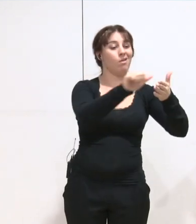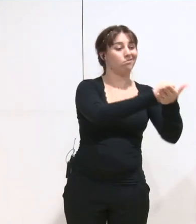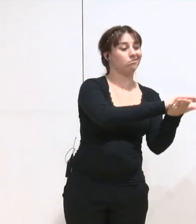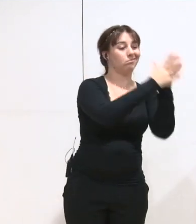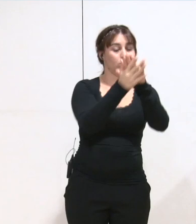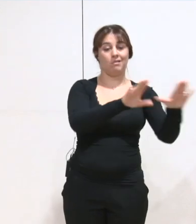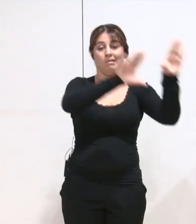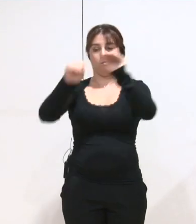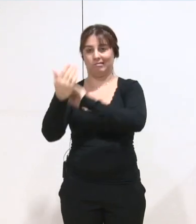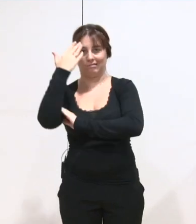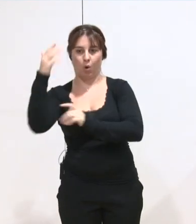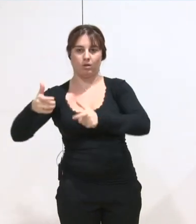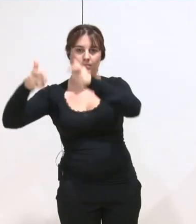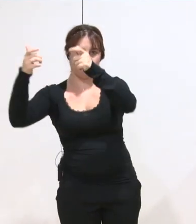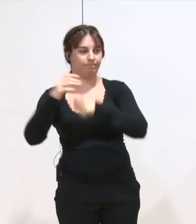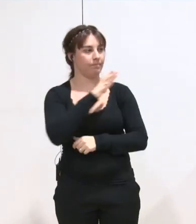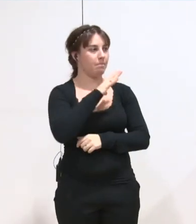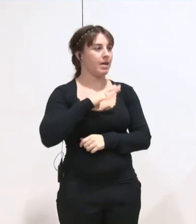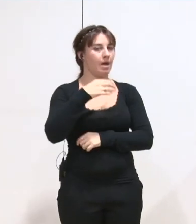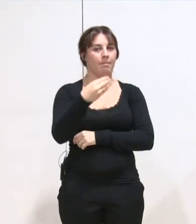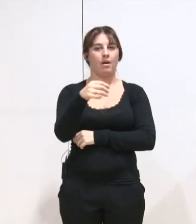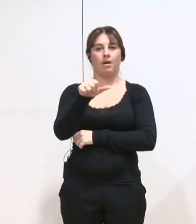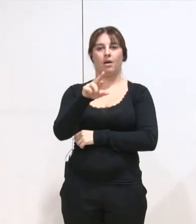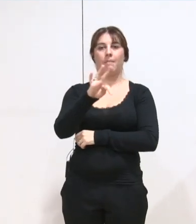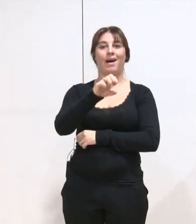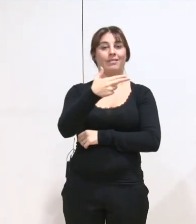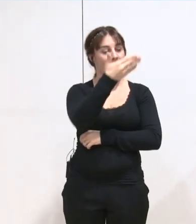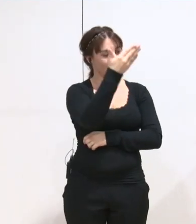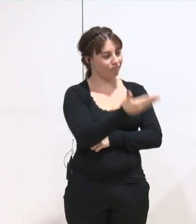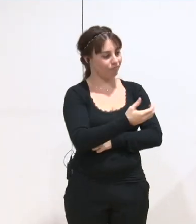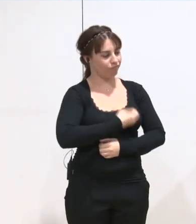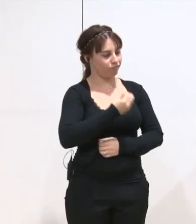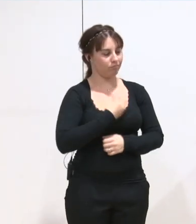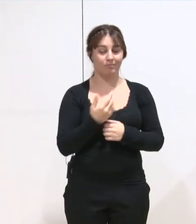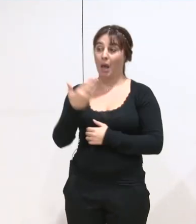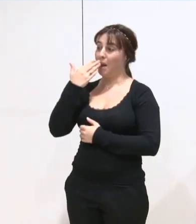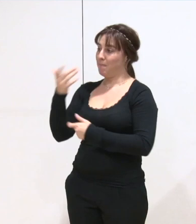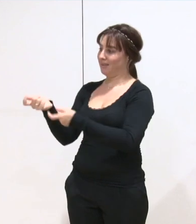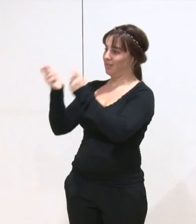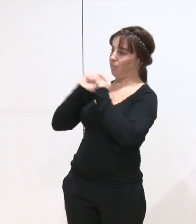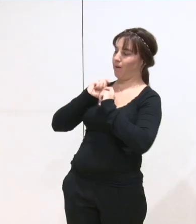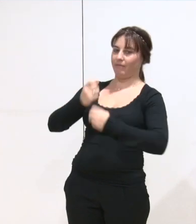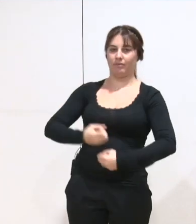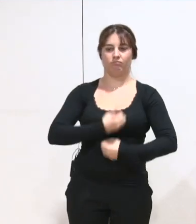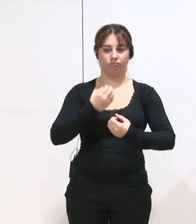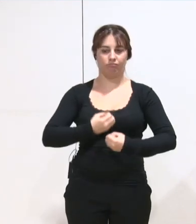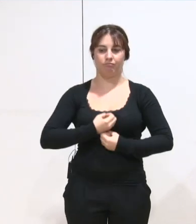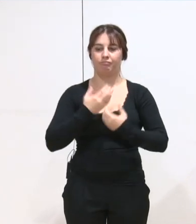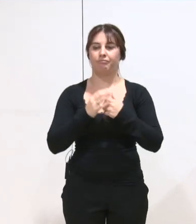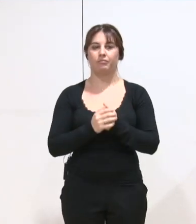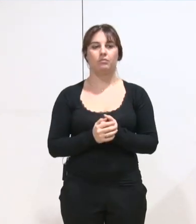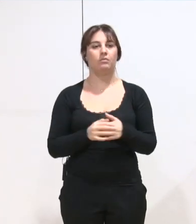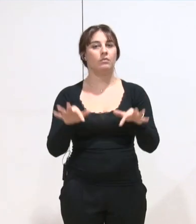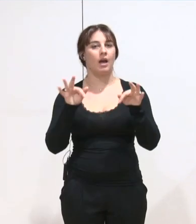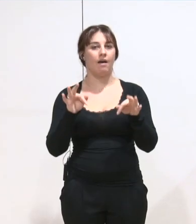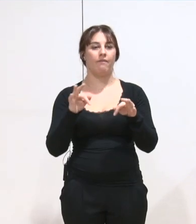parole. Merci beaucoup de me la donner pour faire le point sur un des aspects